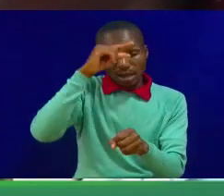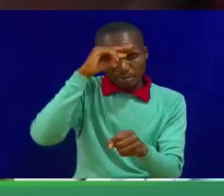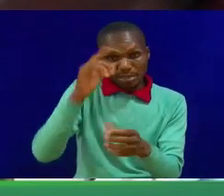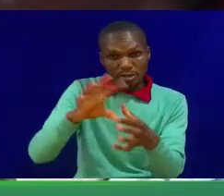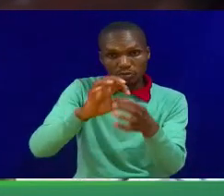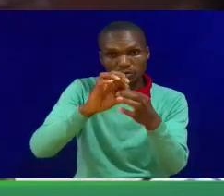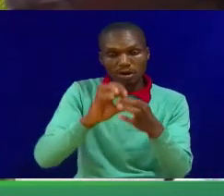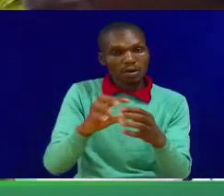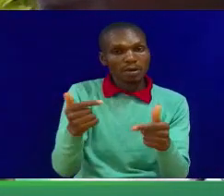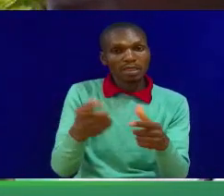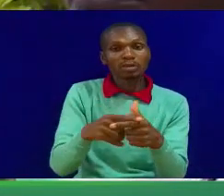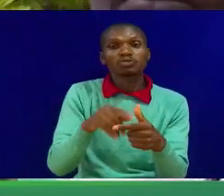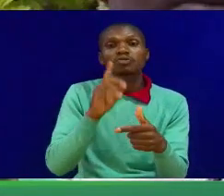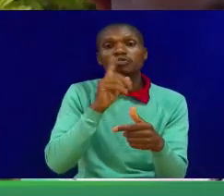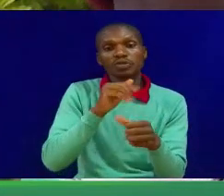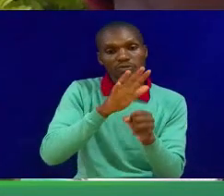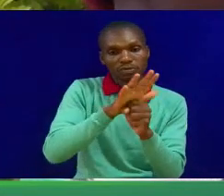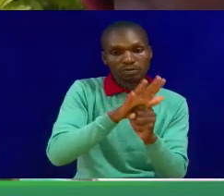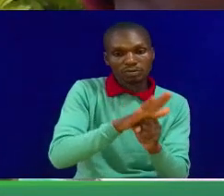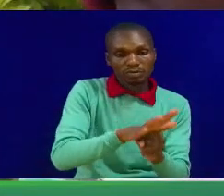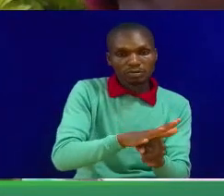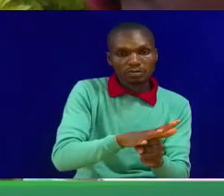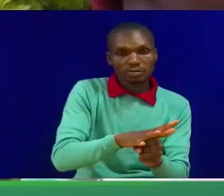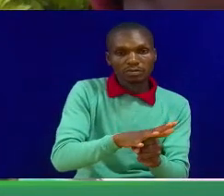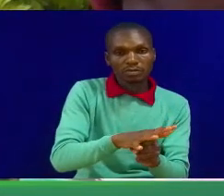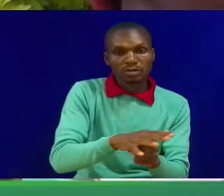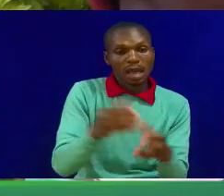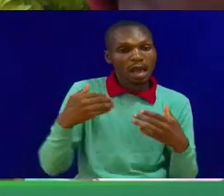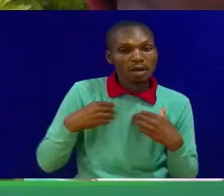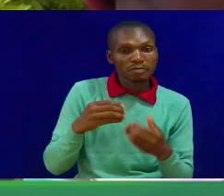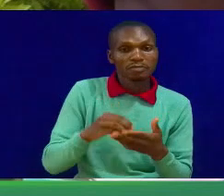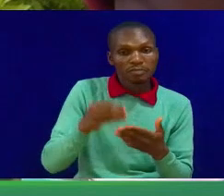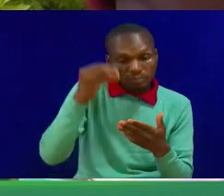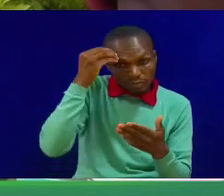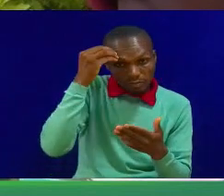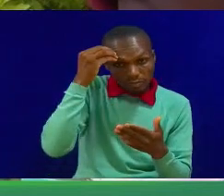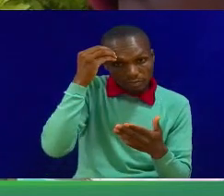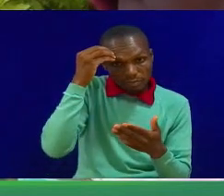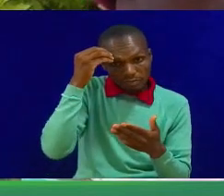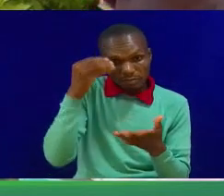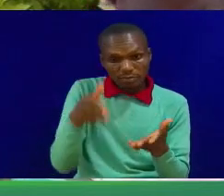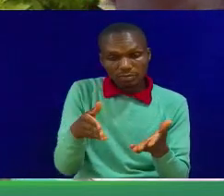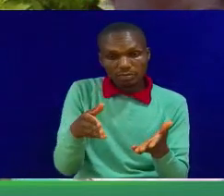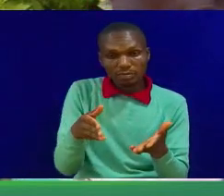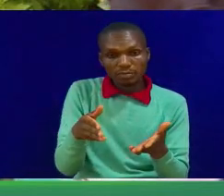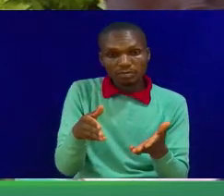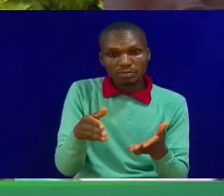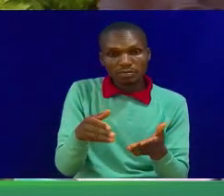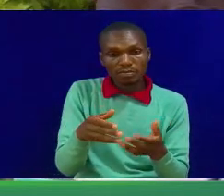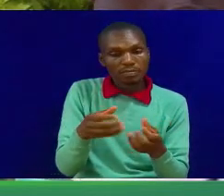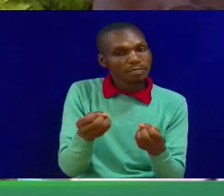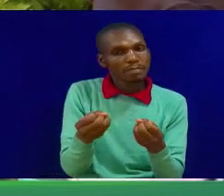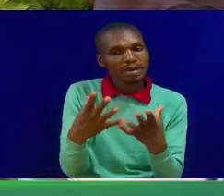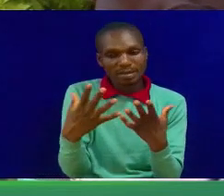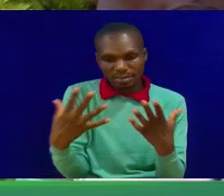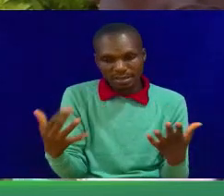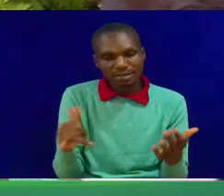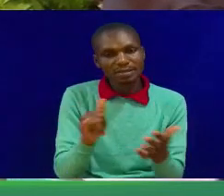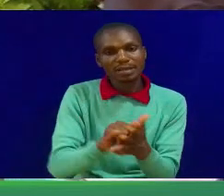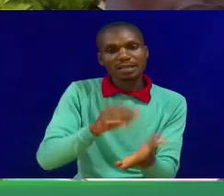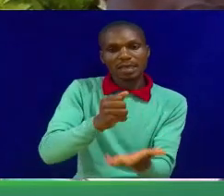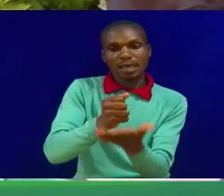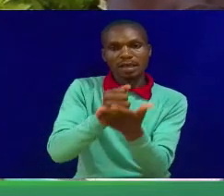kama hizi duruma, tuwe na masomo, tuwe na mambo ya counseling, tuwe na mambo ya mambo mingi sana ambayo